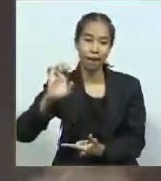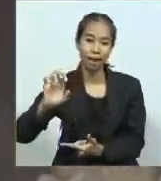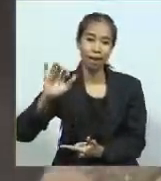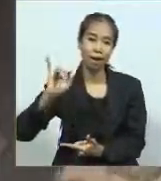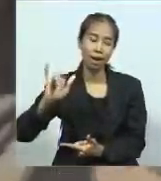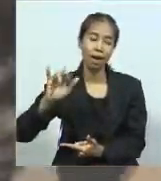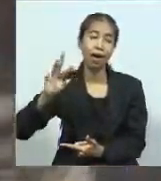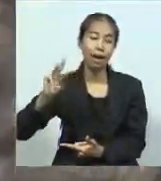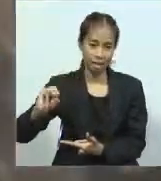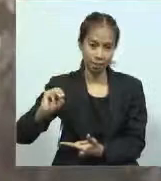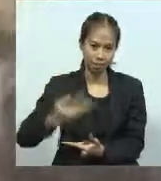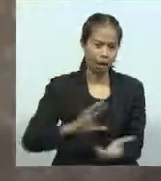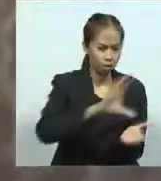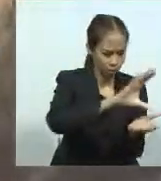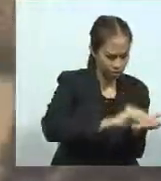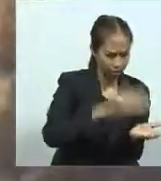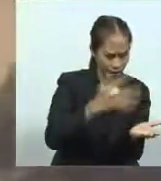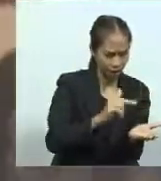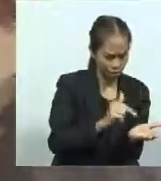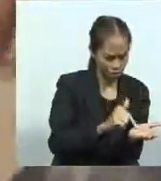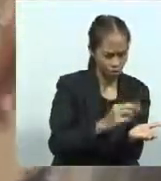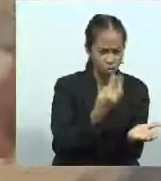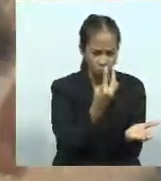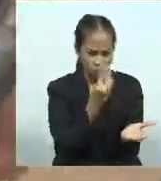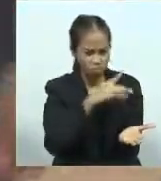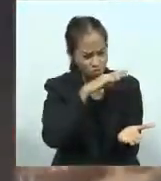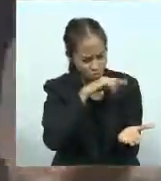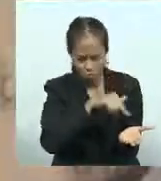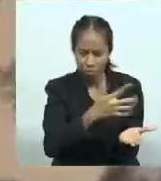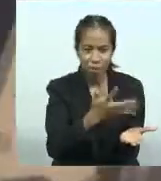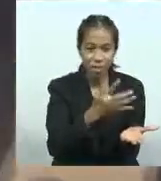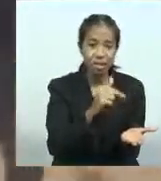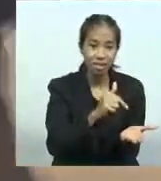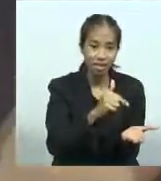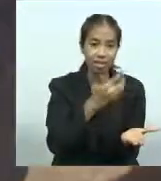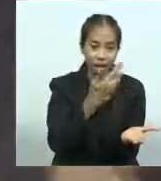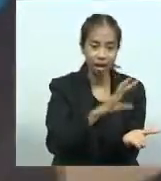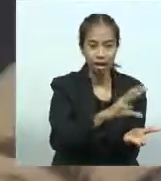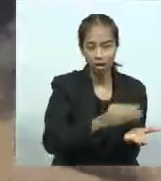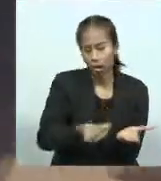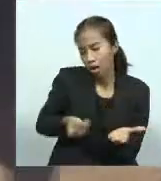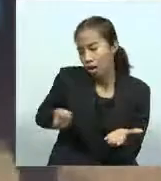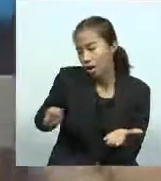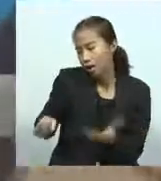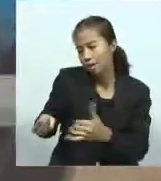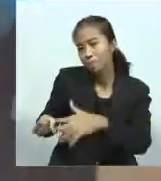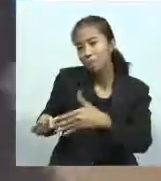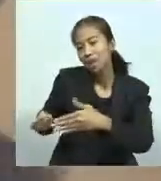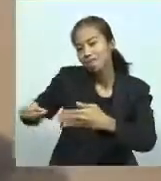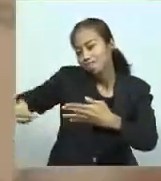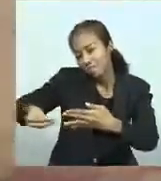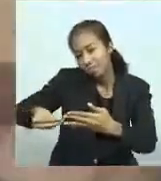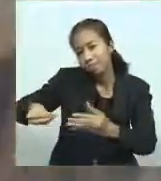ปตรวจสอบให้แน่ใจด้วยว่าไม่มีเศษอวนปะปนมากับหญ้าจากนั้นเขาถึงจะนำไปป้อนให้กับมาเรียม